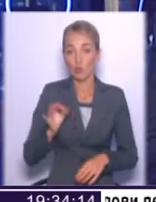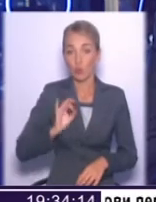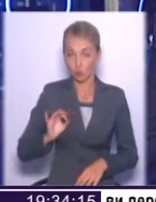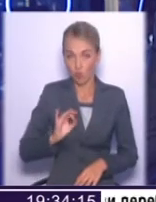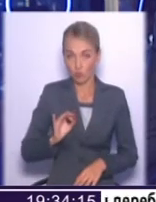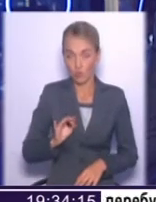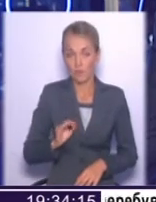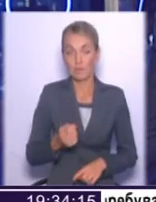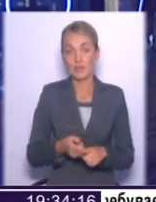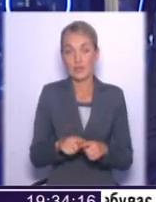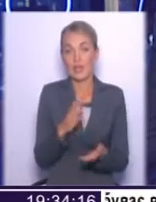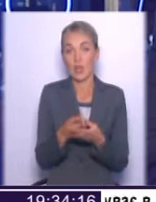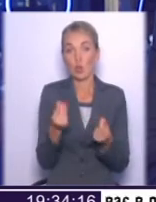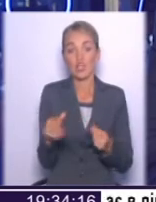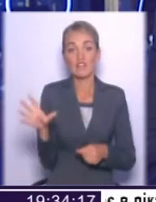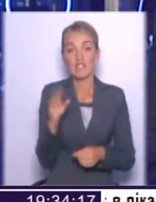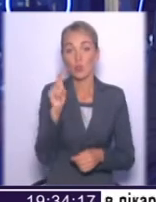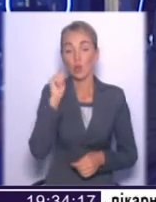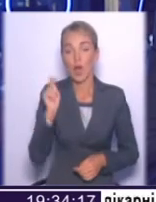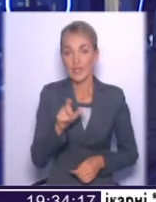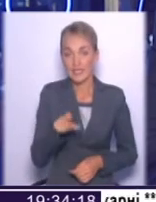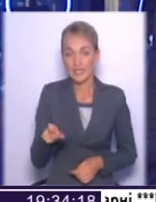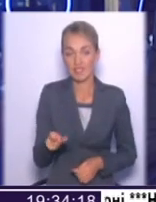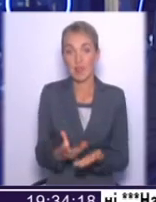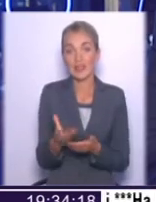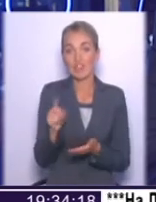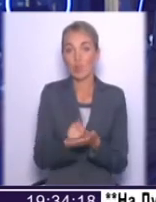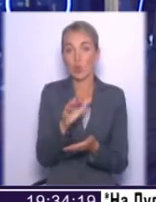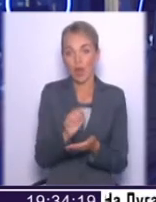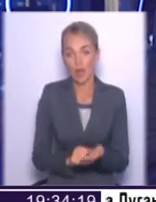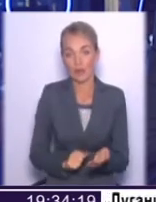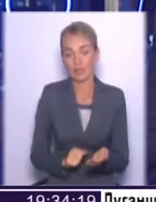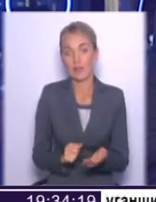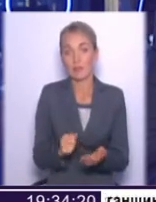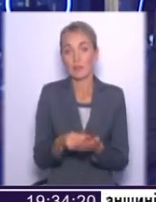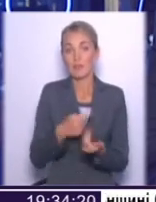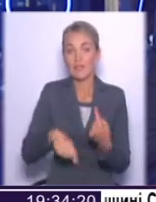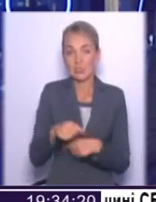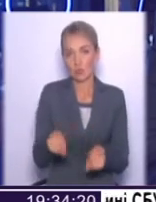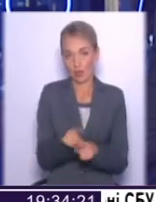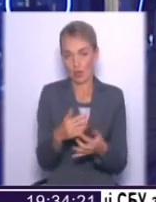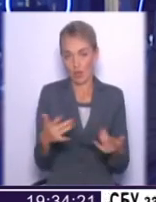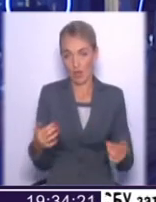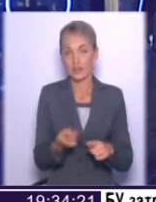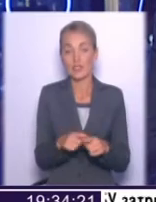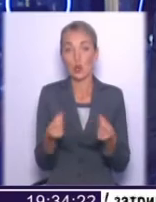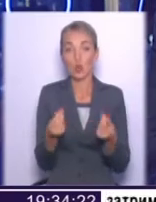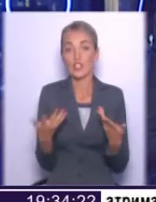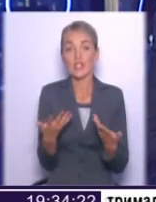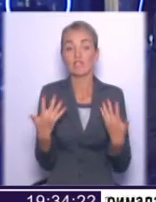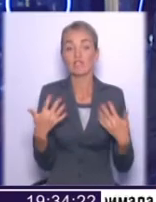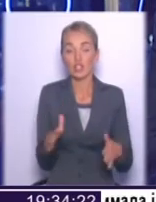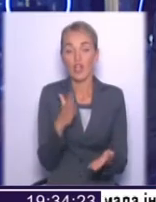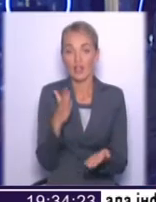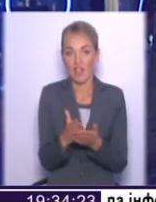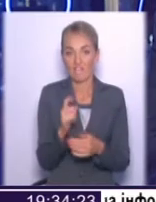кошти всіх українців, платників податків, пересічних громадян, бізнесу і так далі. Це вже кошти, які вже є в економіці, які